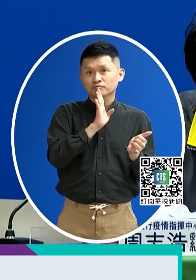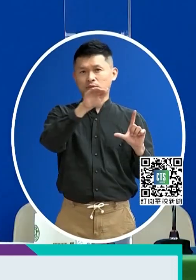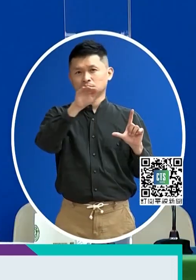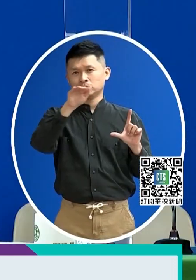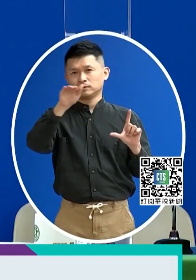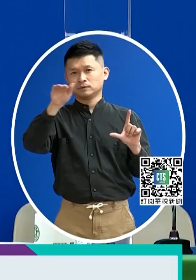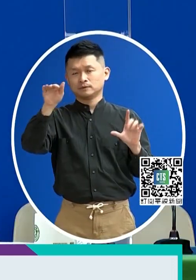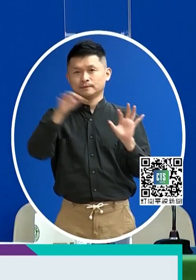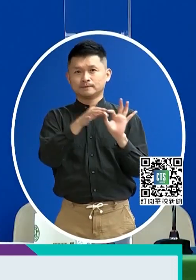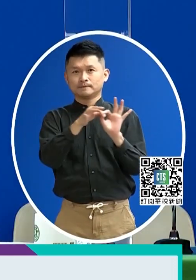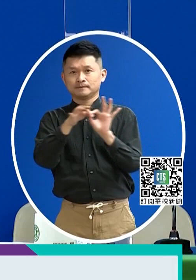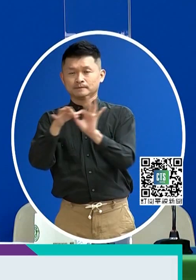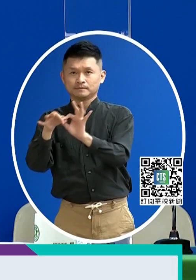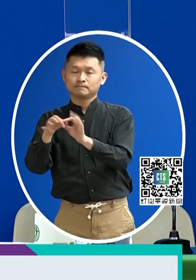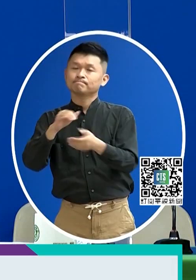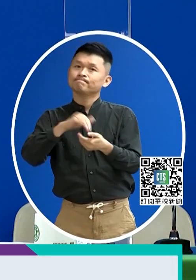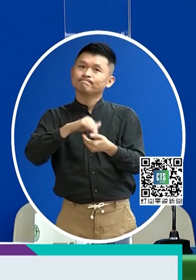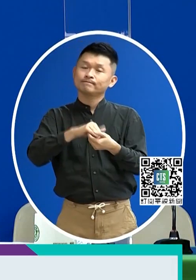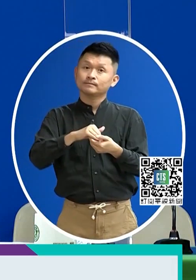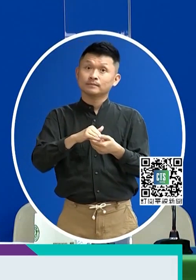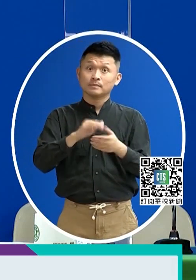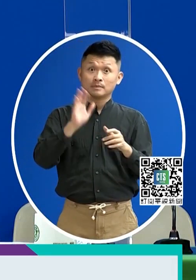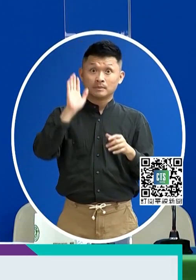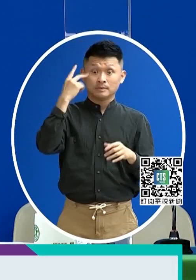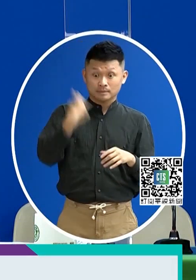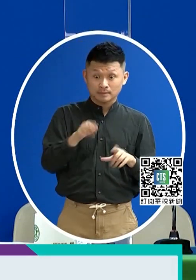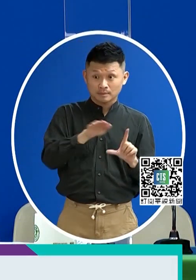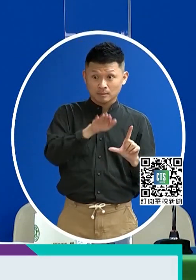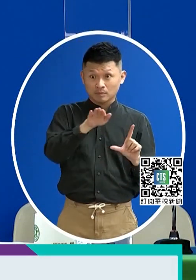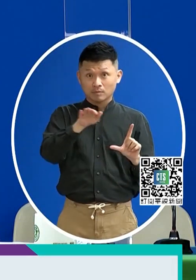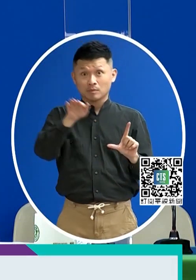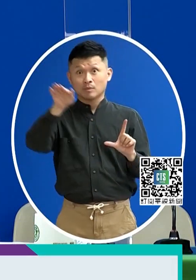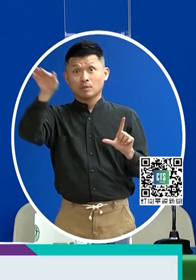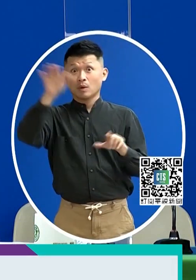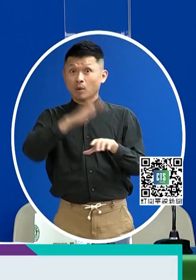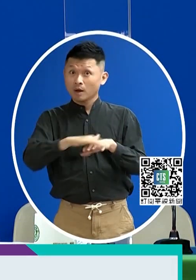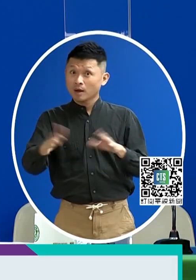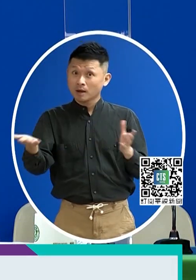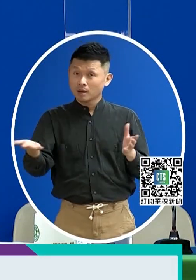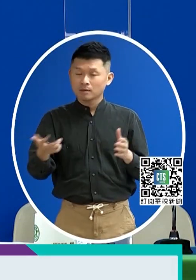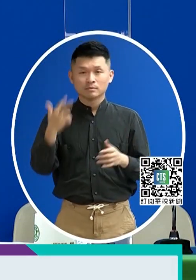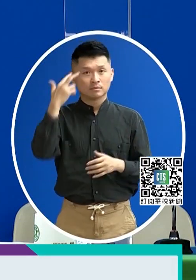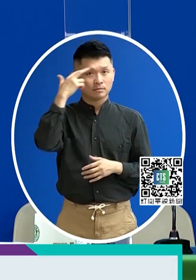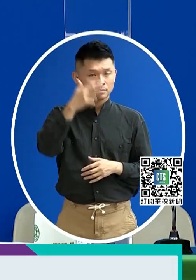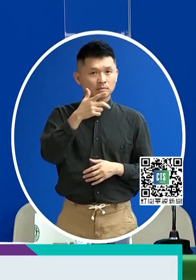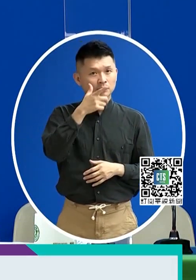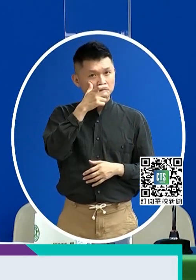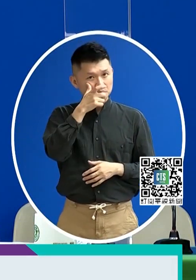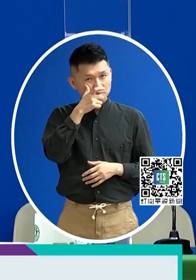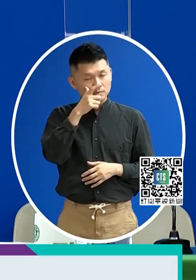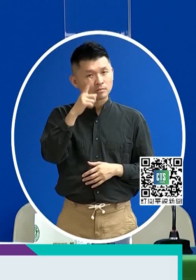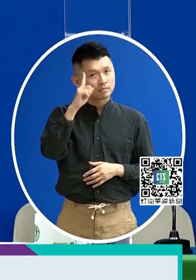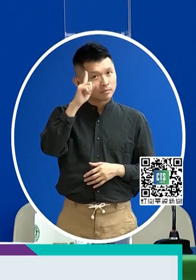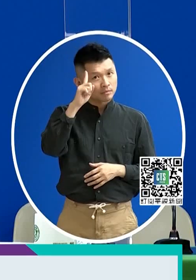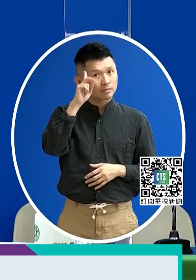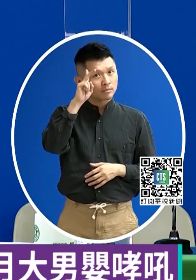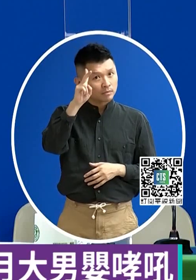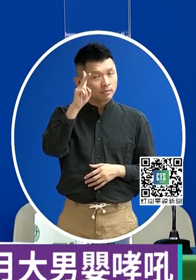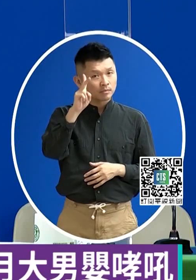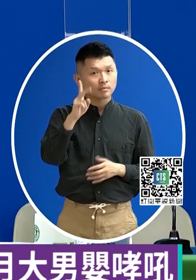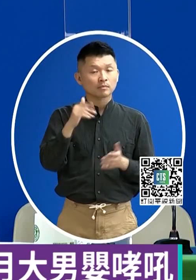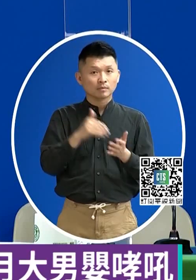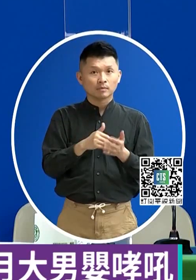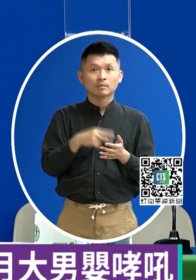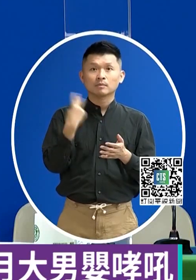有增加。 这个地方是不是有可能在上升？可能在下这个在下礼拜再观察个一两天。 疫情热区是